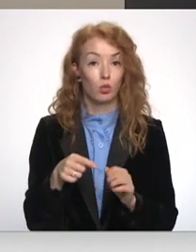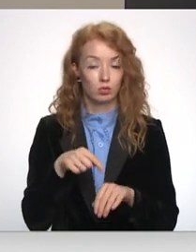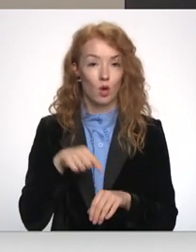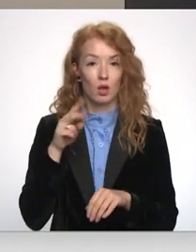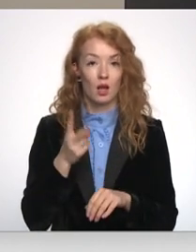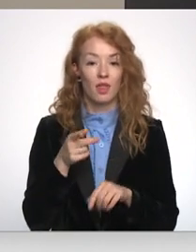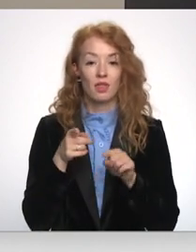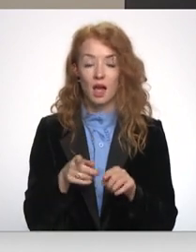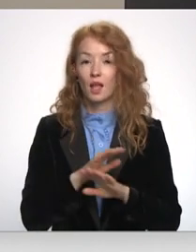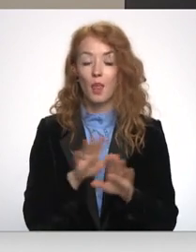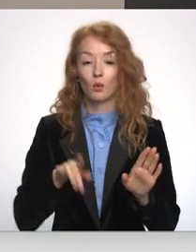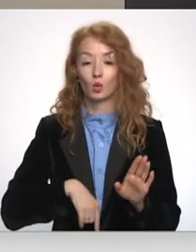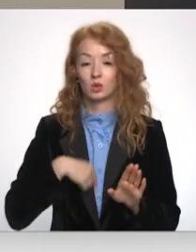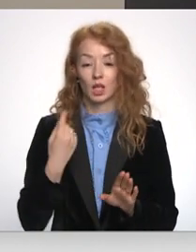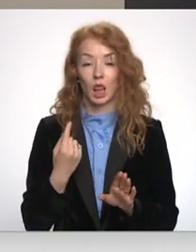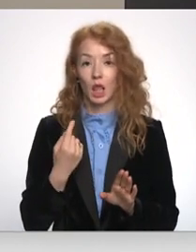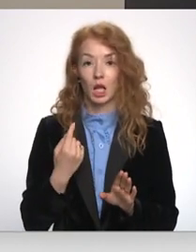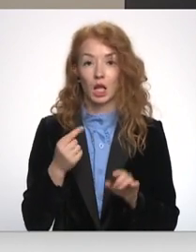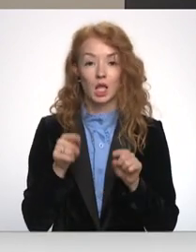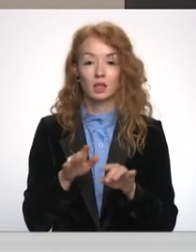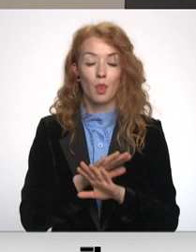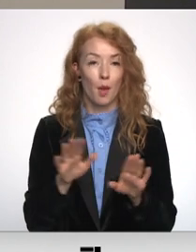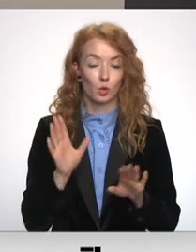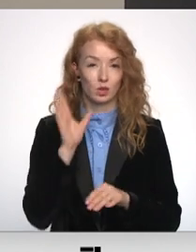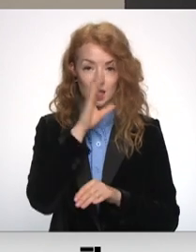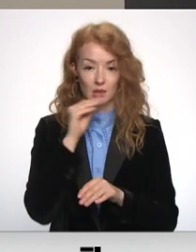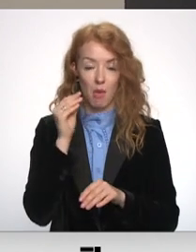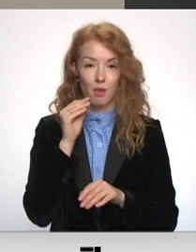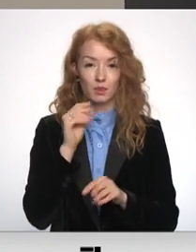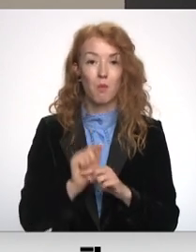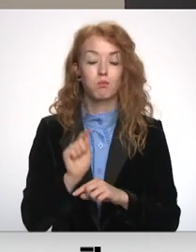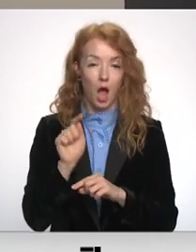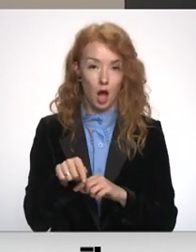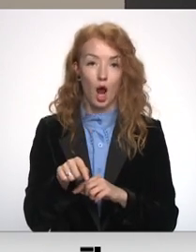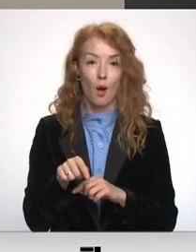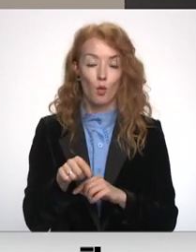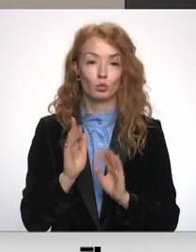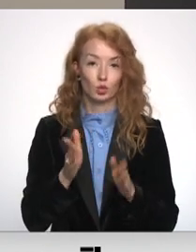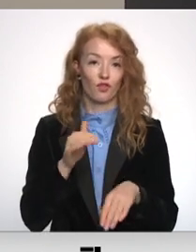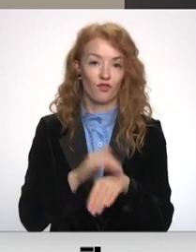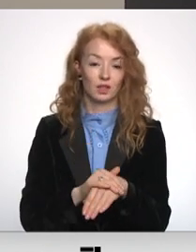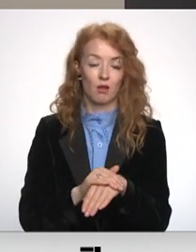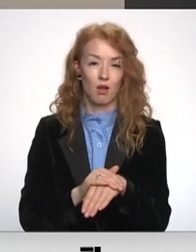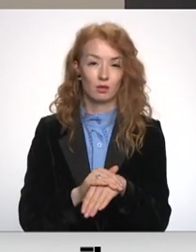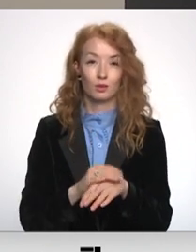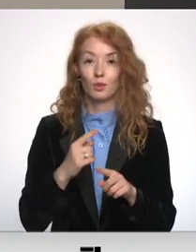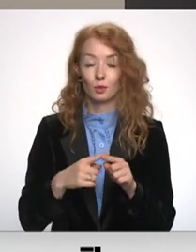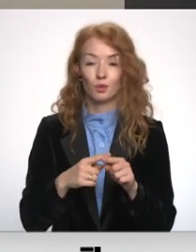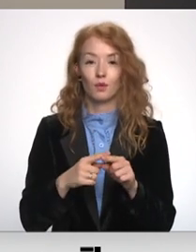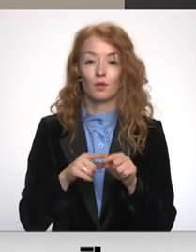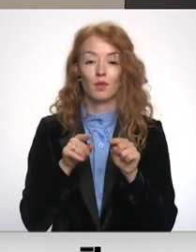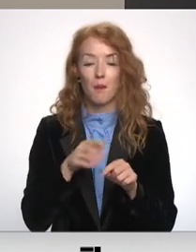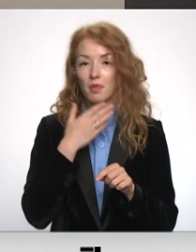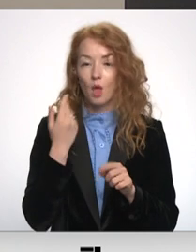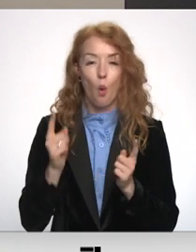ka tas nebūs ilgi vai ka tas nebūs iespējams, ja? Nu, ka pārkāpums tiks fiksēts. Un tam nav